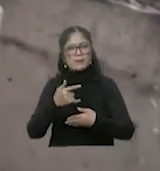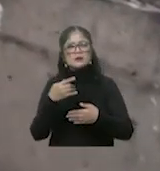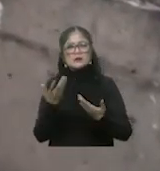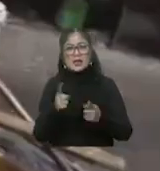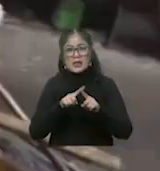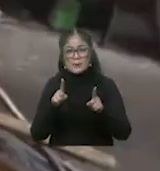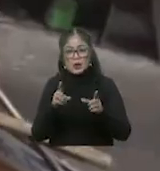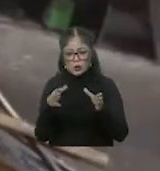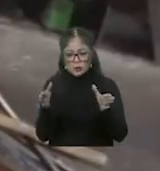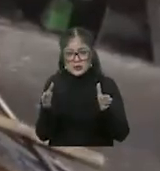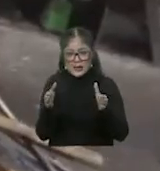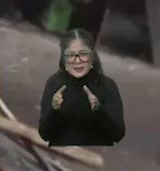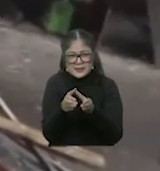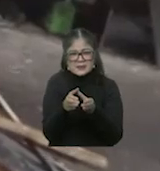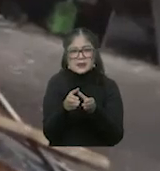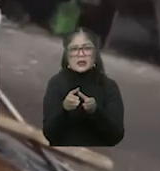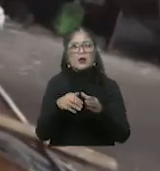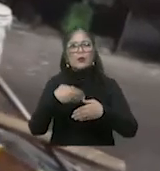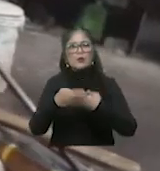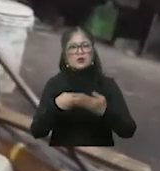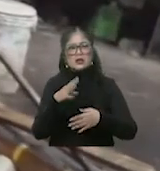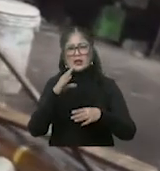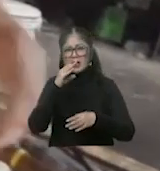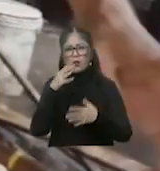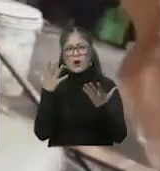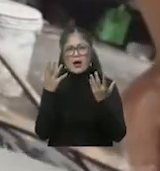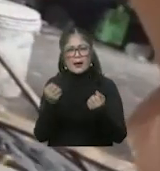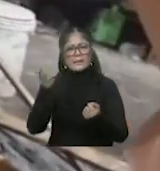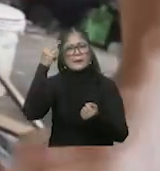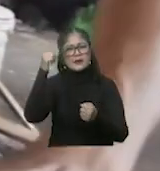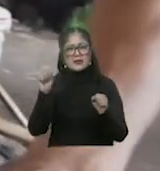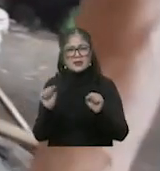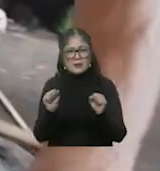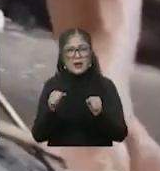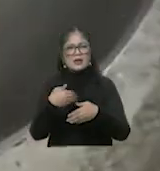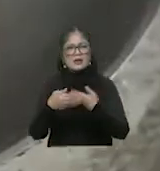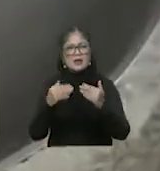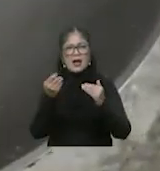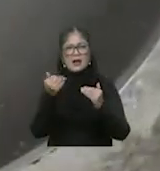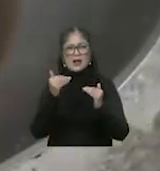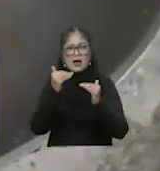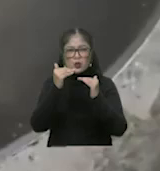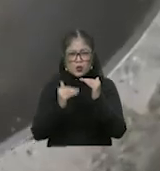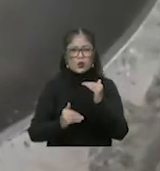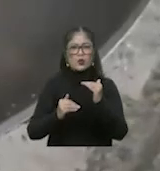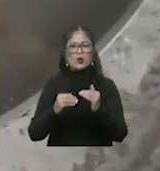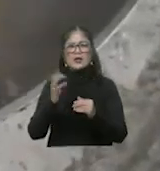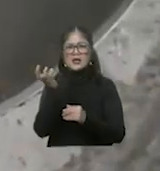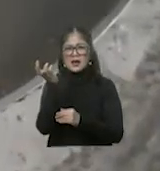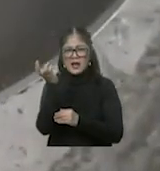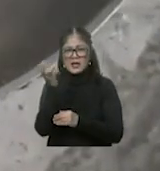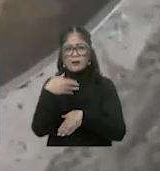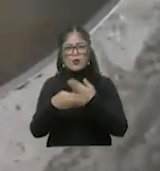mengurangi ukuran tahu Para produsen tahu berharap bahwa pemerintah akan segera turun tangan menstabilkan harga kedelai agar para produsen